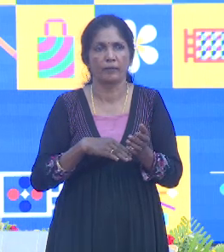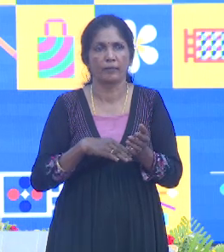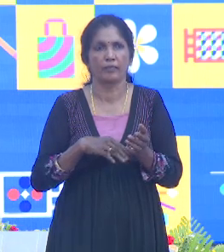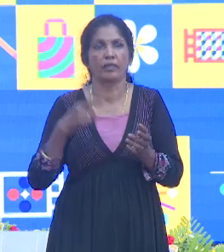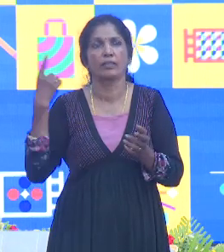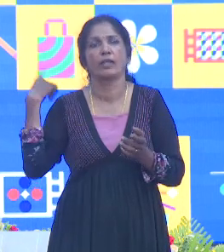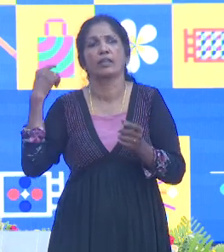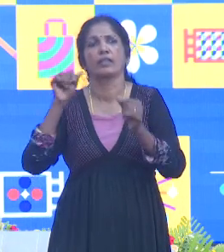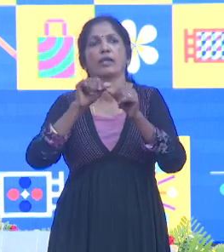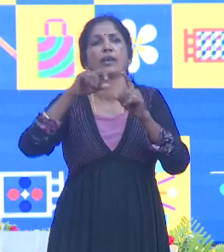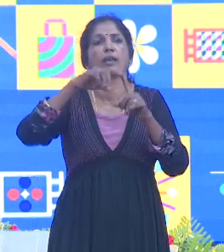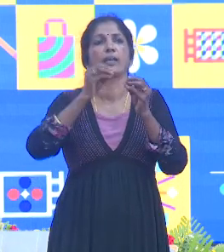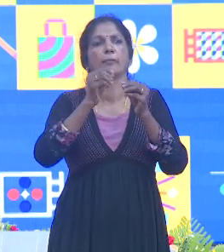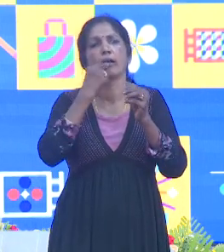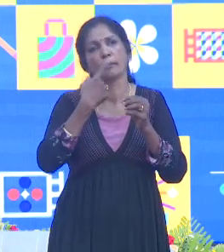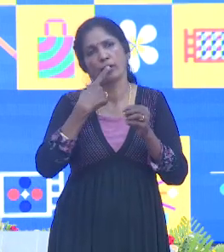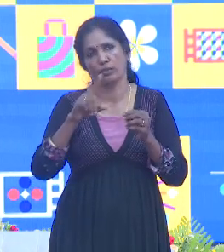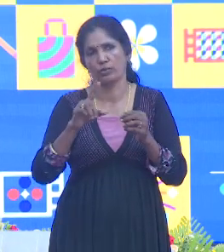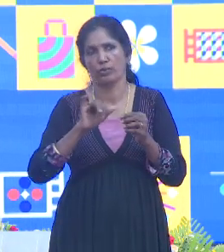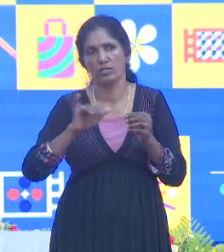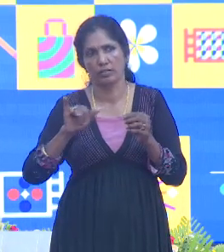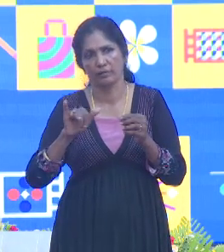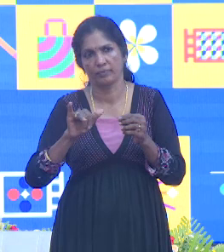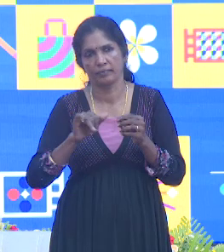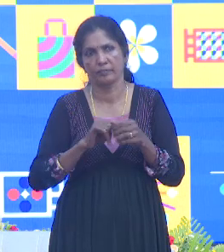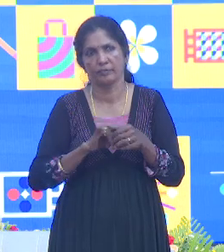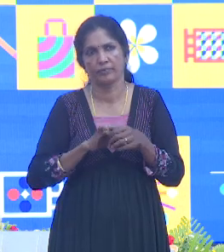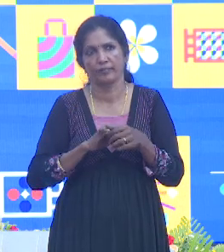നേരത്തെ എ കെ ബാലൻ സൂചിപ്പിച്ചതുപോലെ